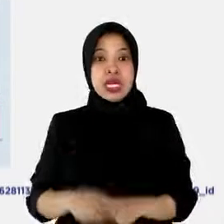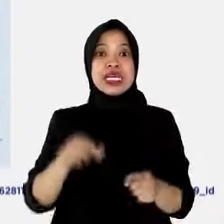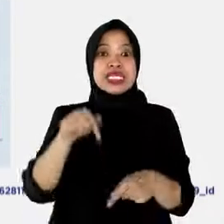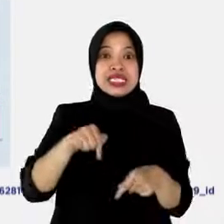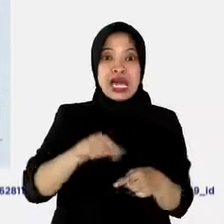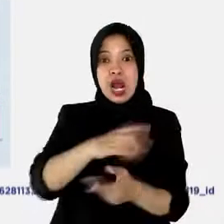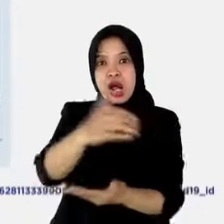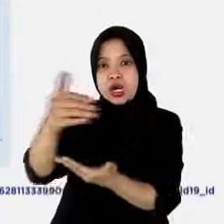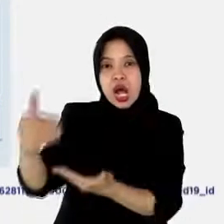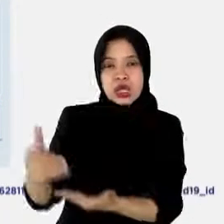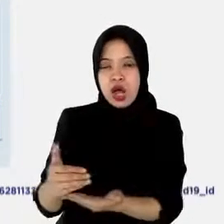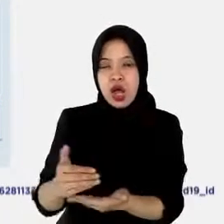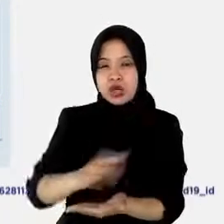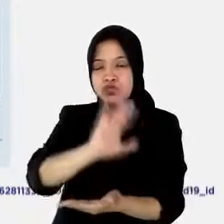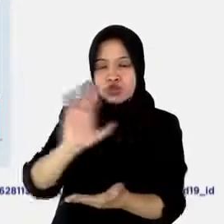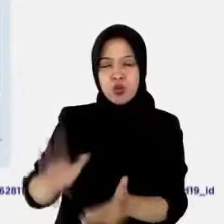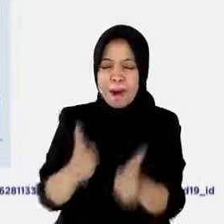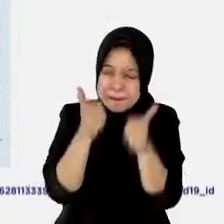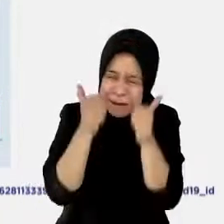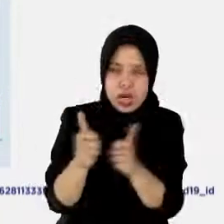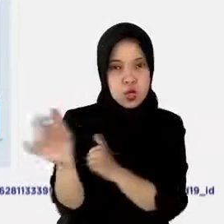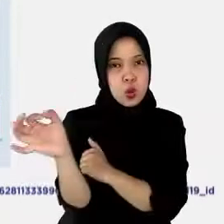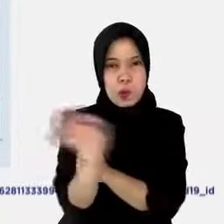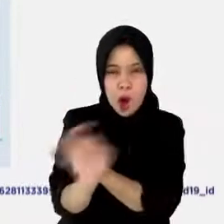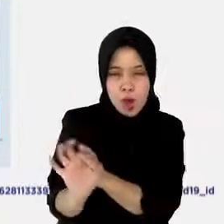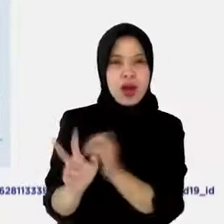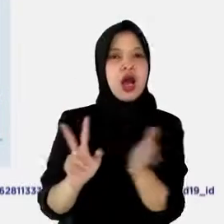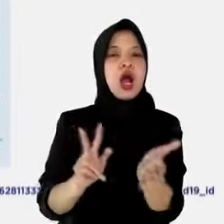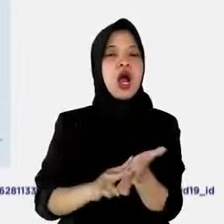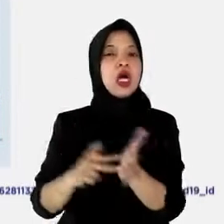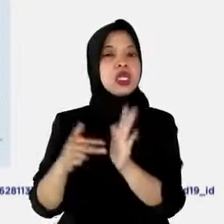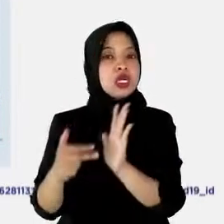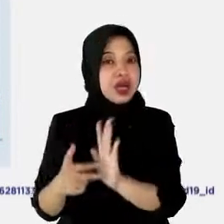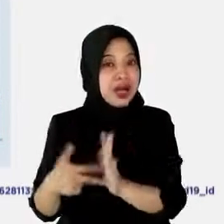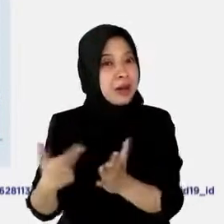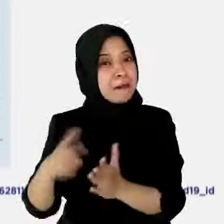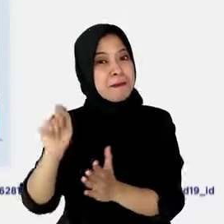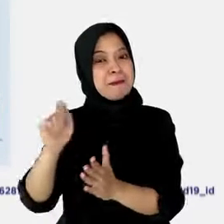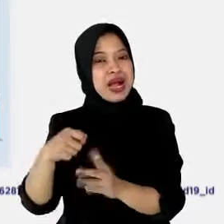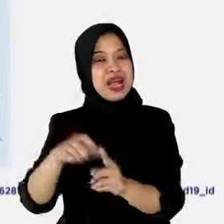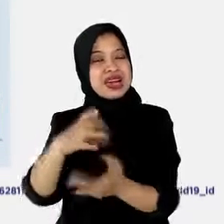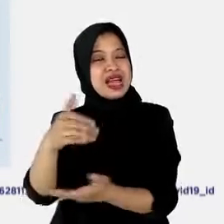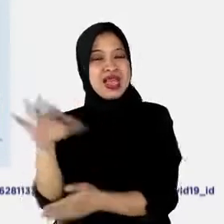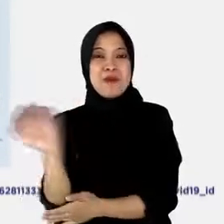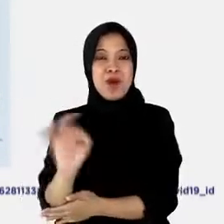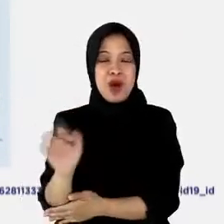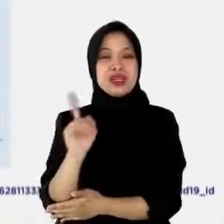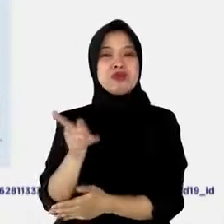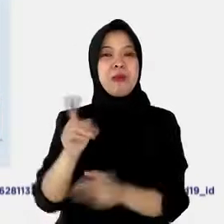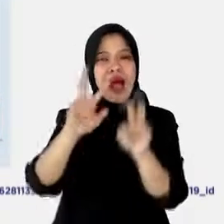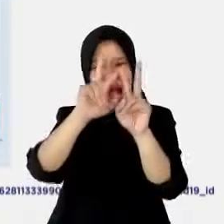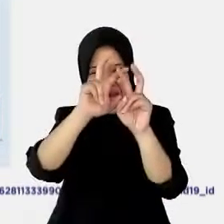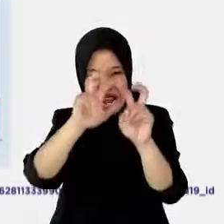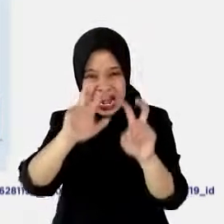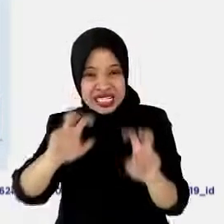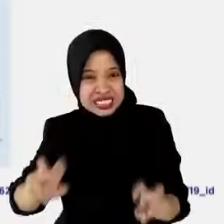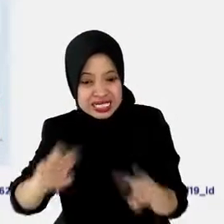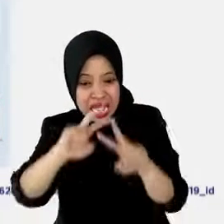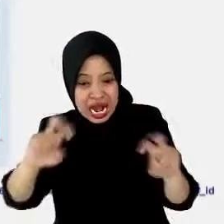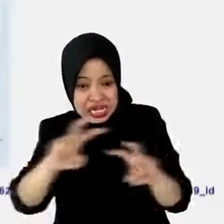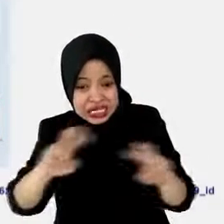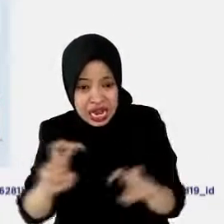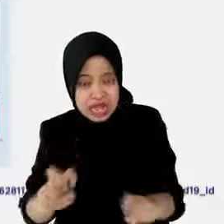data saat ini yang belum sepenuhnya sempurna bukan berarti kita tidak bisa menggunakan data tersebut karena analisis trend